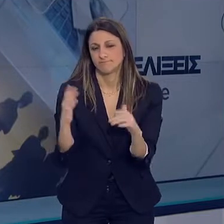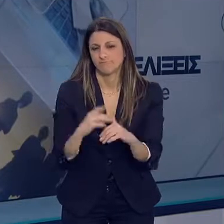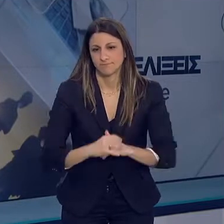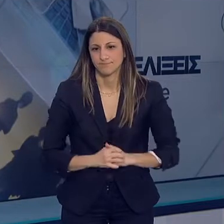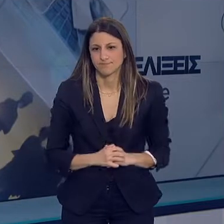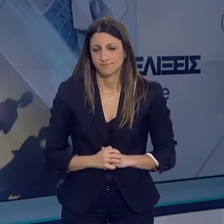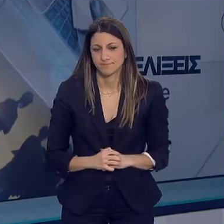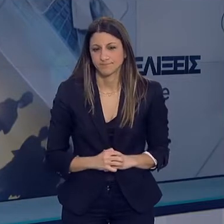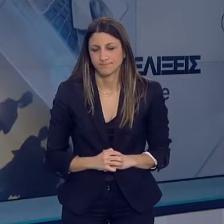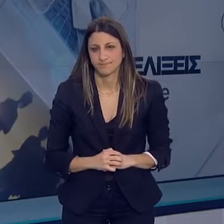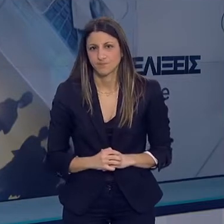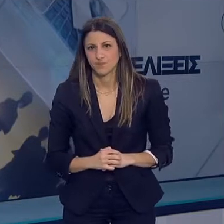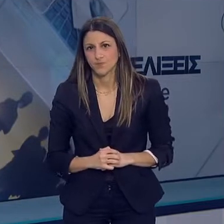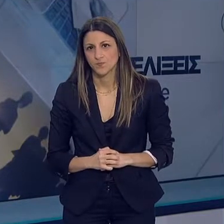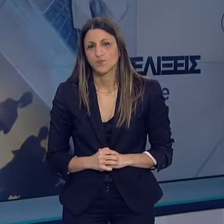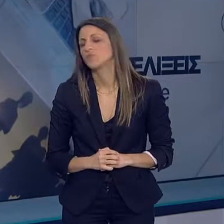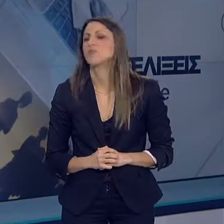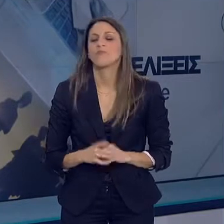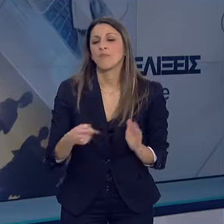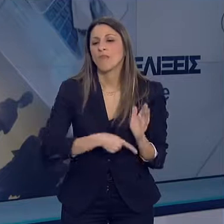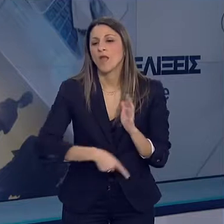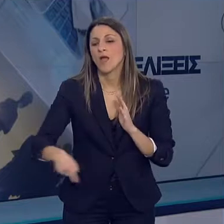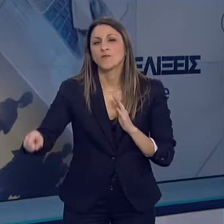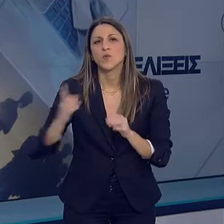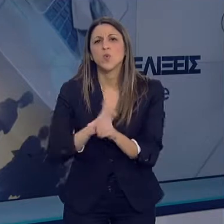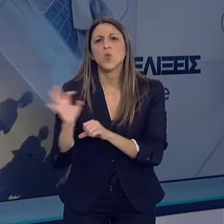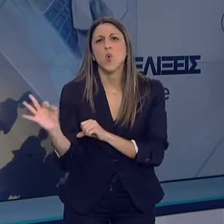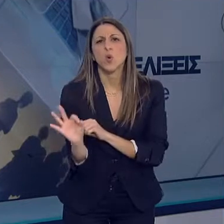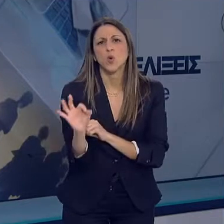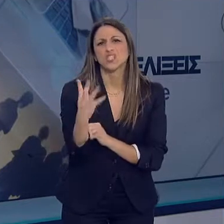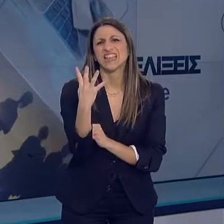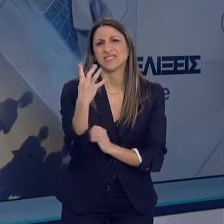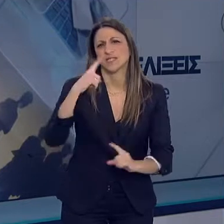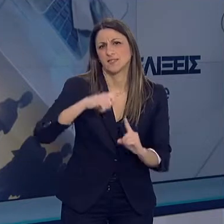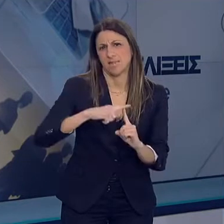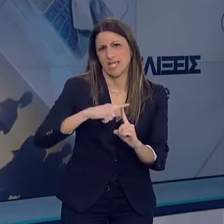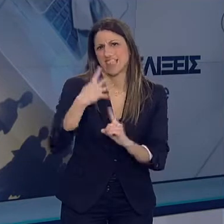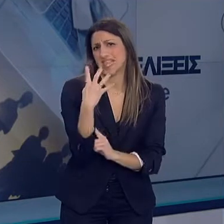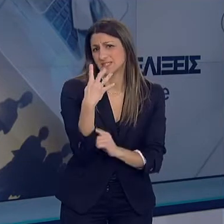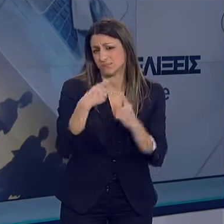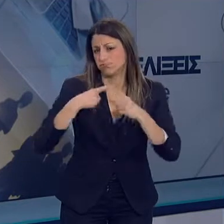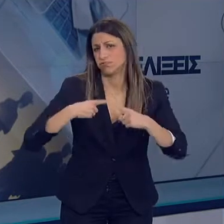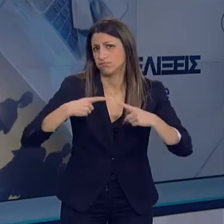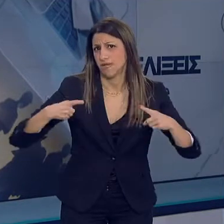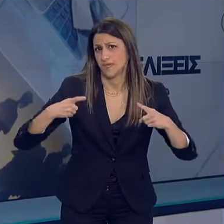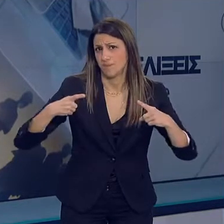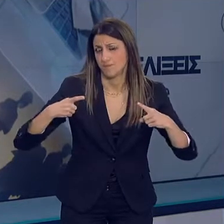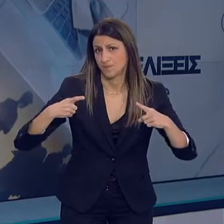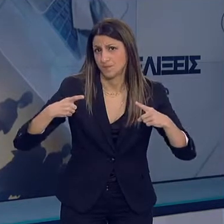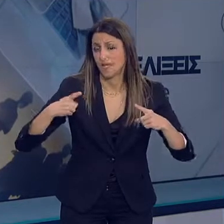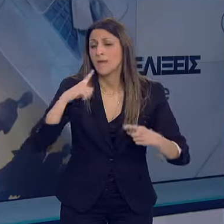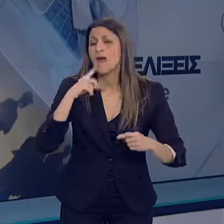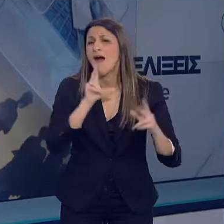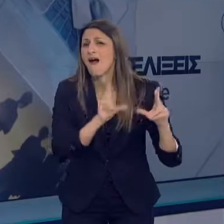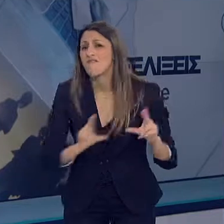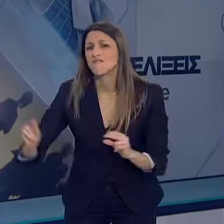Η πολύ παρόμοια εποχική κατανομή μεταξύ των 4 γνωστών κορονοϊών ήταν χαρακτηριστική. Μόνο οι μήνες κορύφωσης διέφεραν